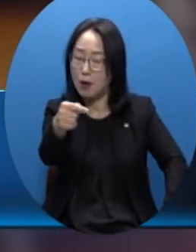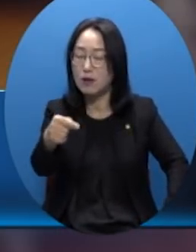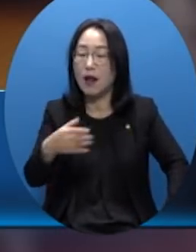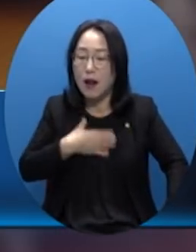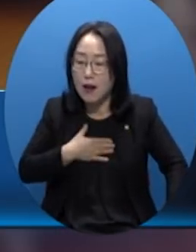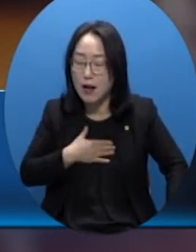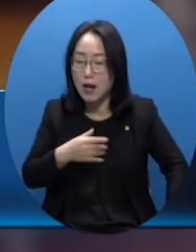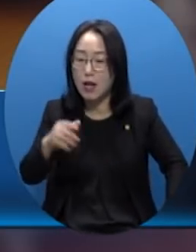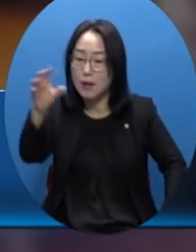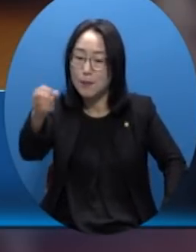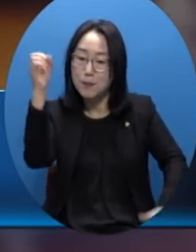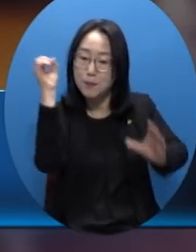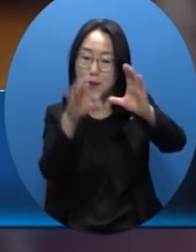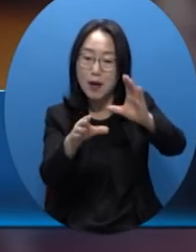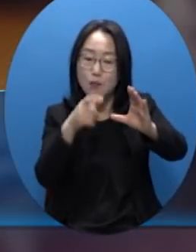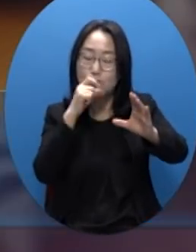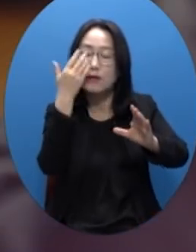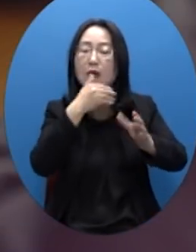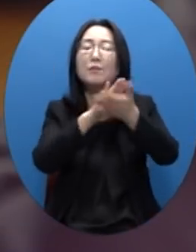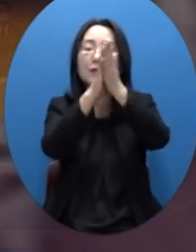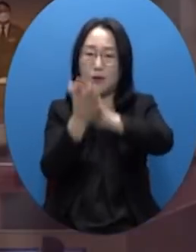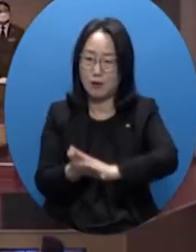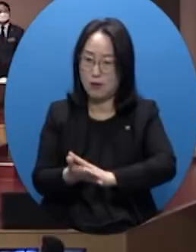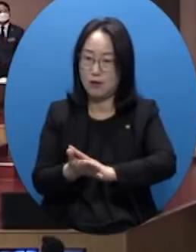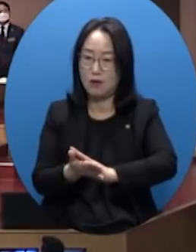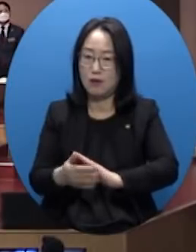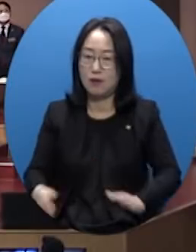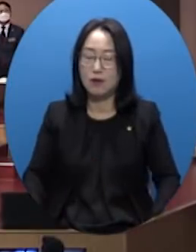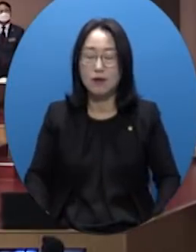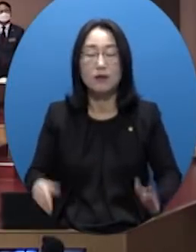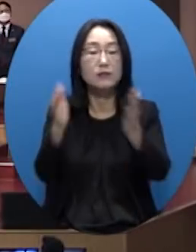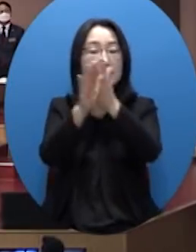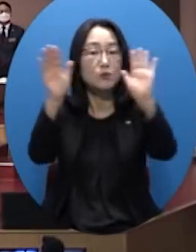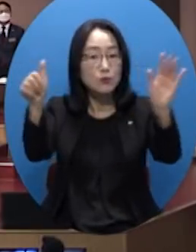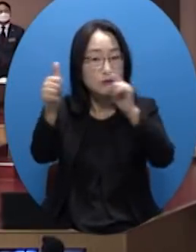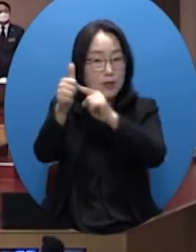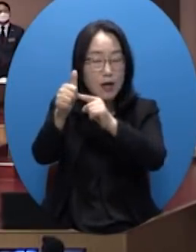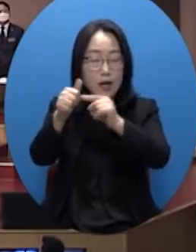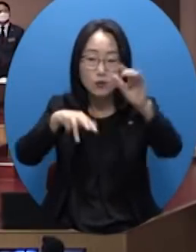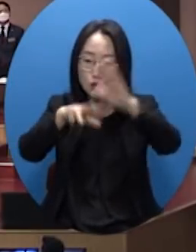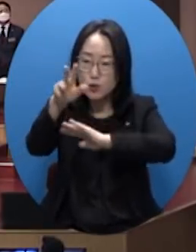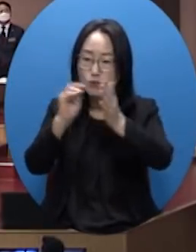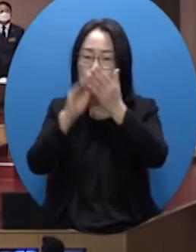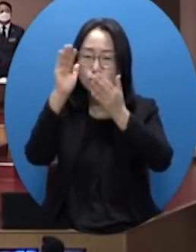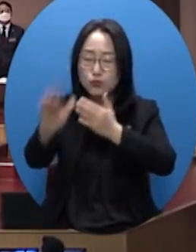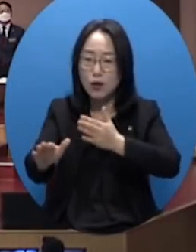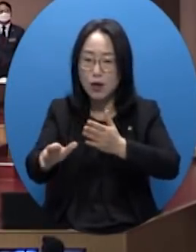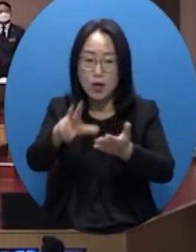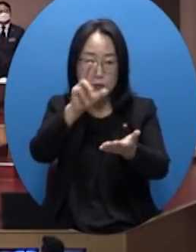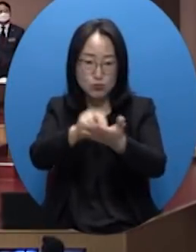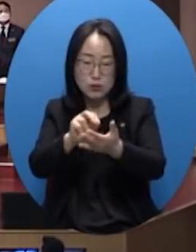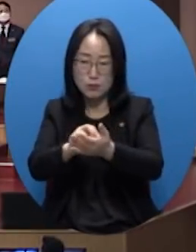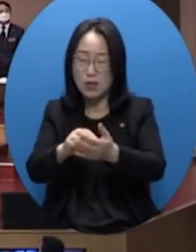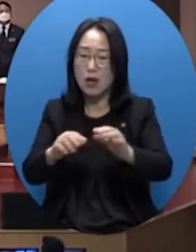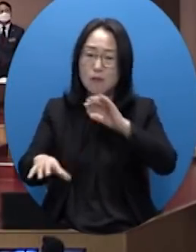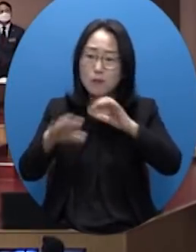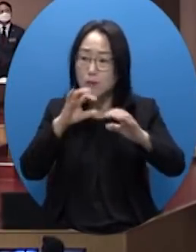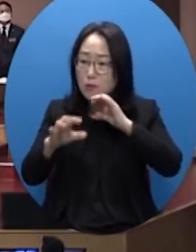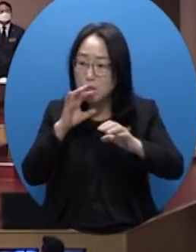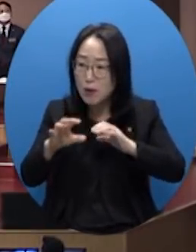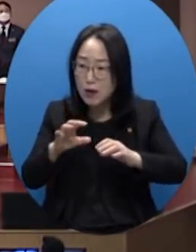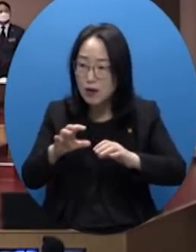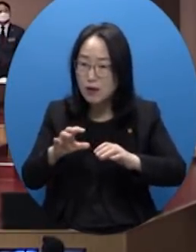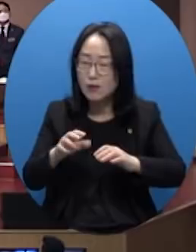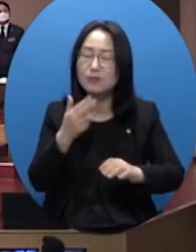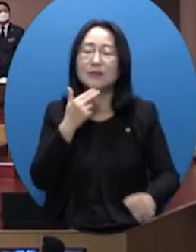달게 되었더라 모세는 취급 미국 문제 앞에서 이 산업에서 들어 처럼 와 가 불평하지